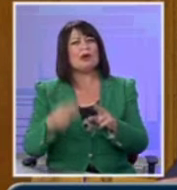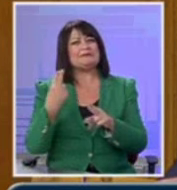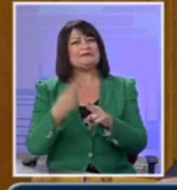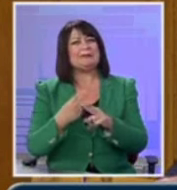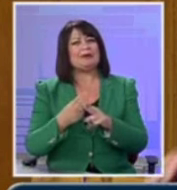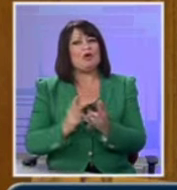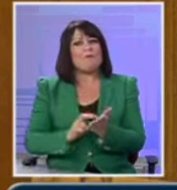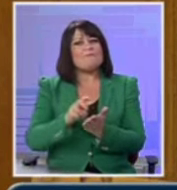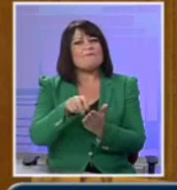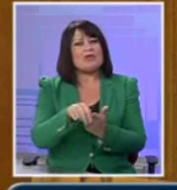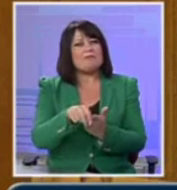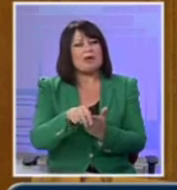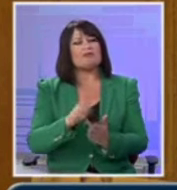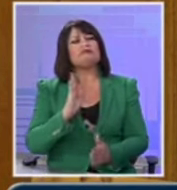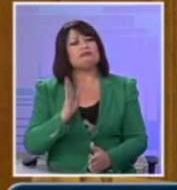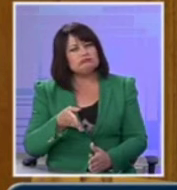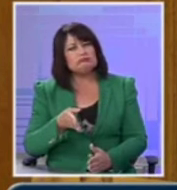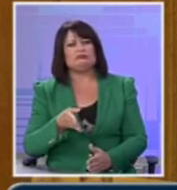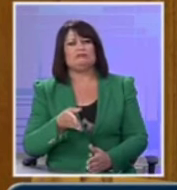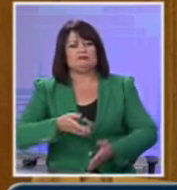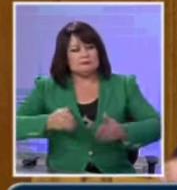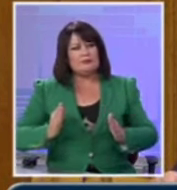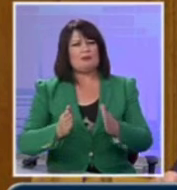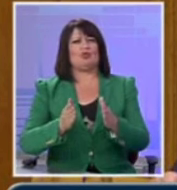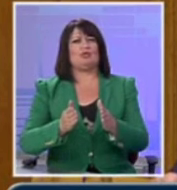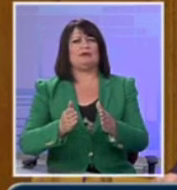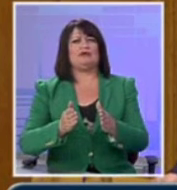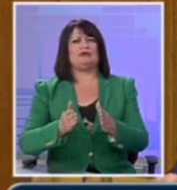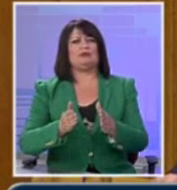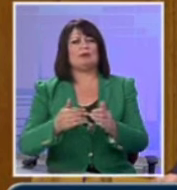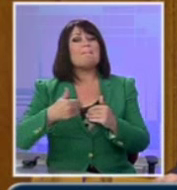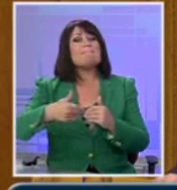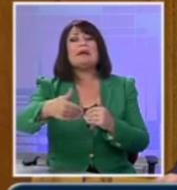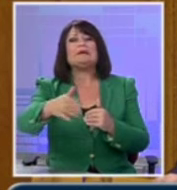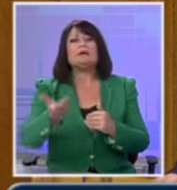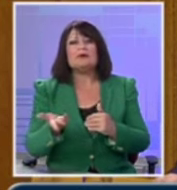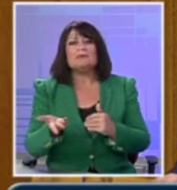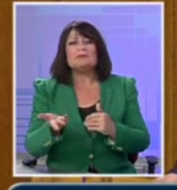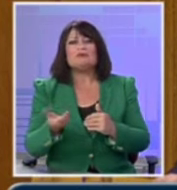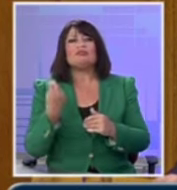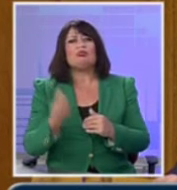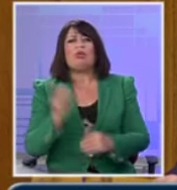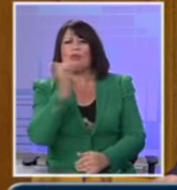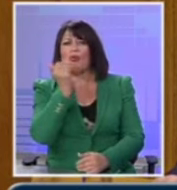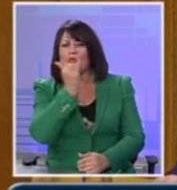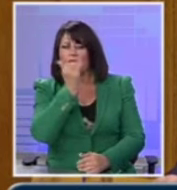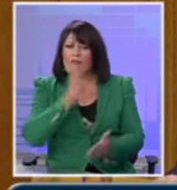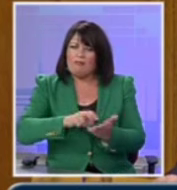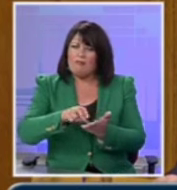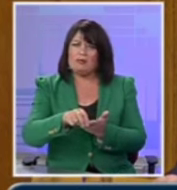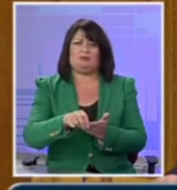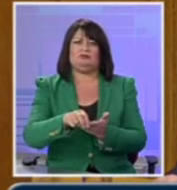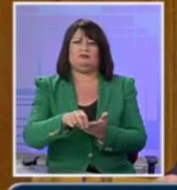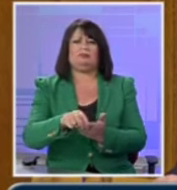σταθμό που θα μας επιτρέψει να προχωρήσουμε από εκεί και πέρα με πιο γρήγορα βήματα